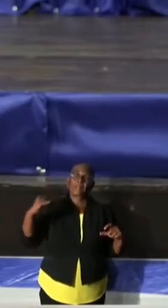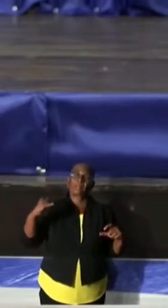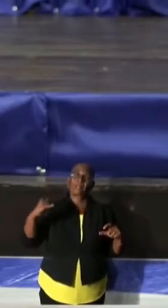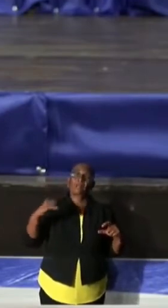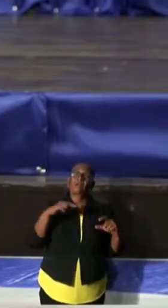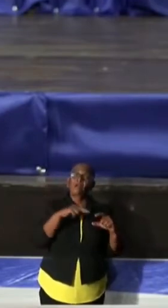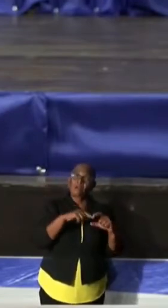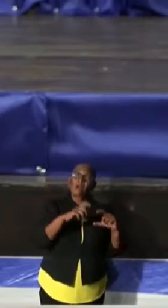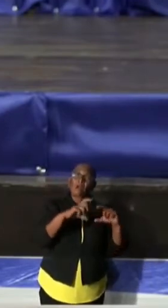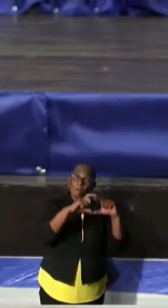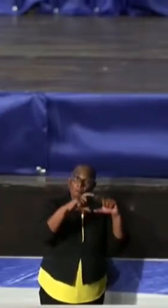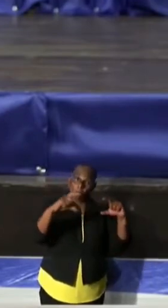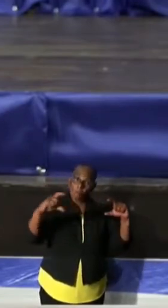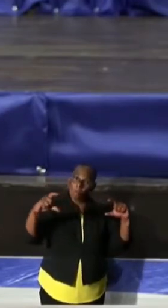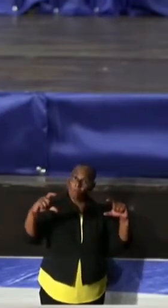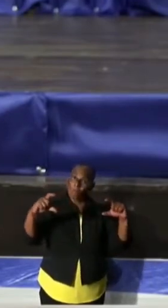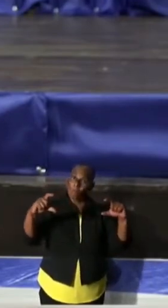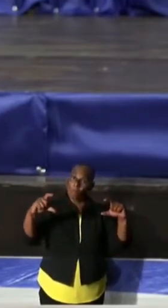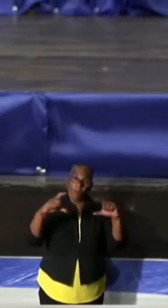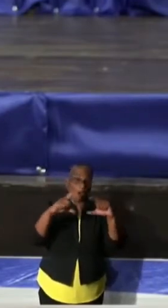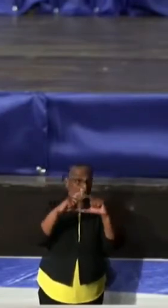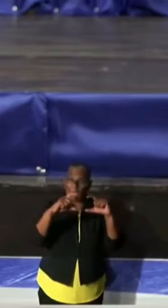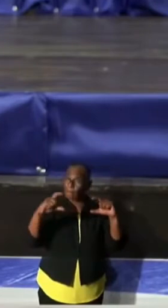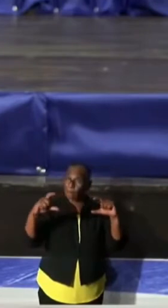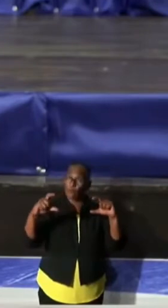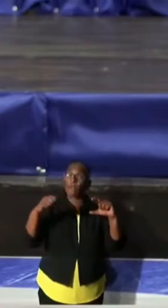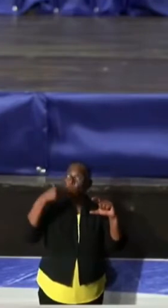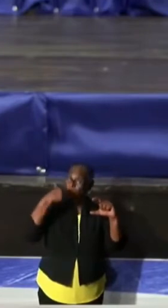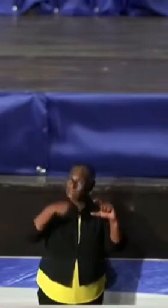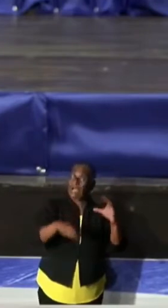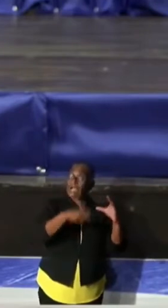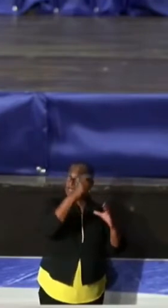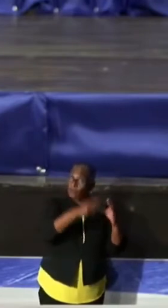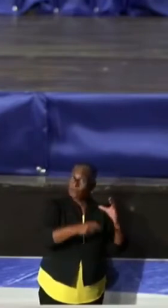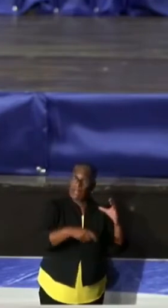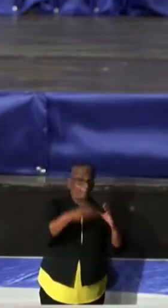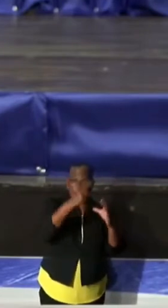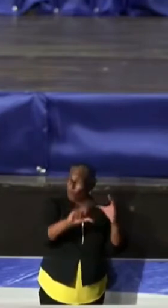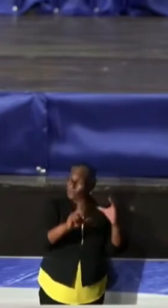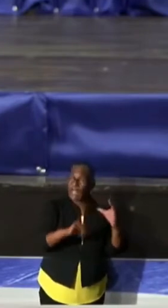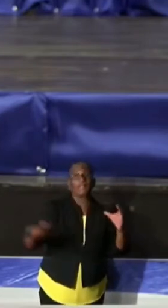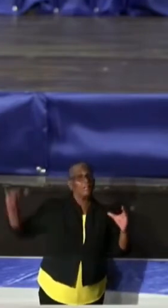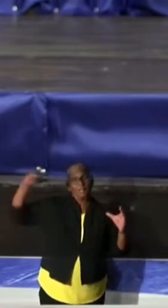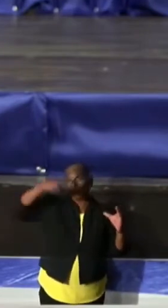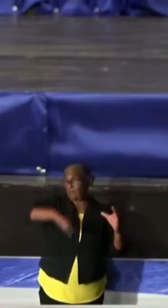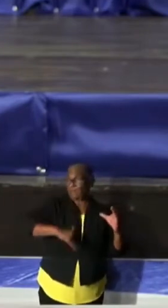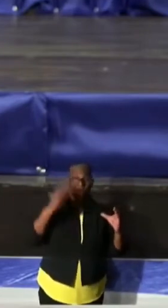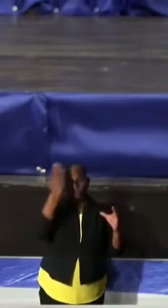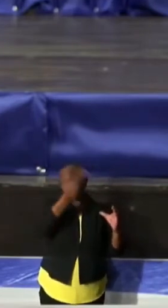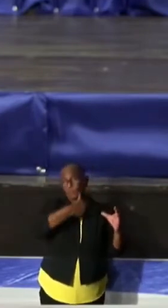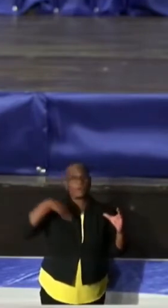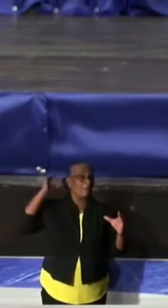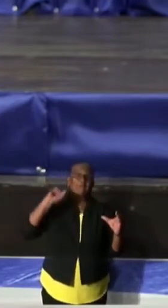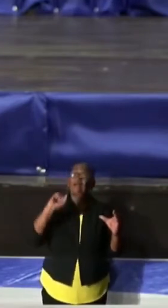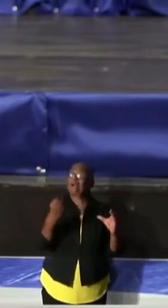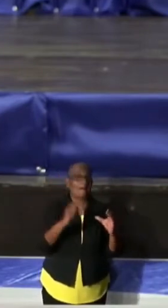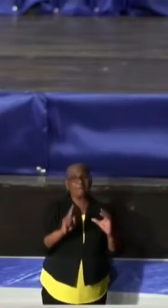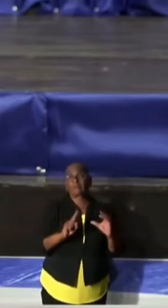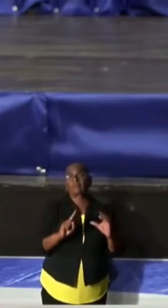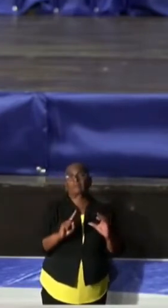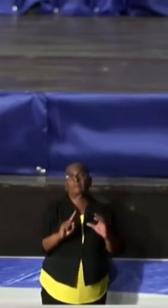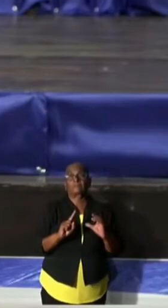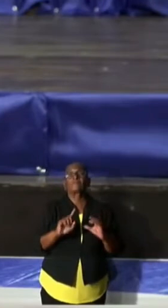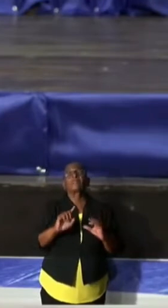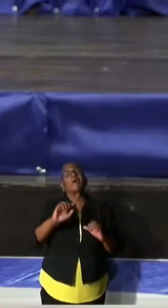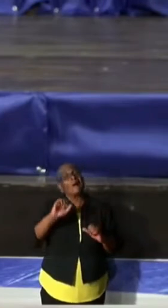nog steeds hun boeking te doen, anders kunnen ze niet afreizen naar Suriname. En het tweede alternatief was, er